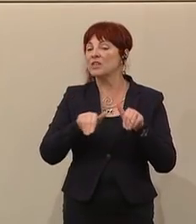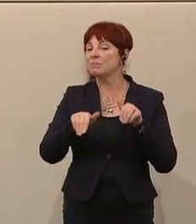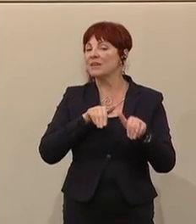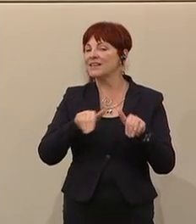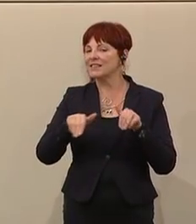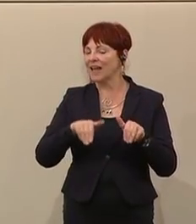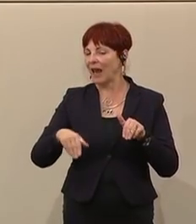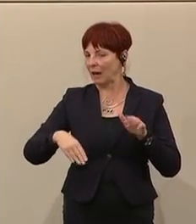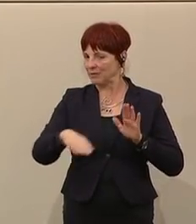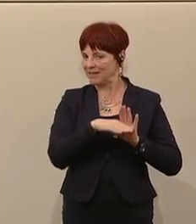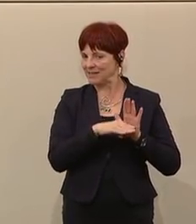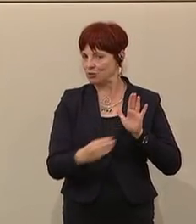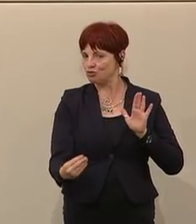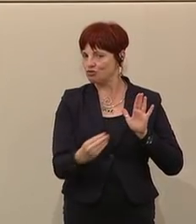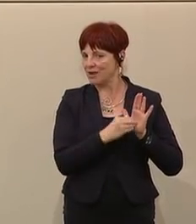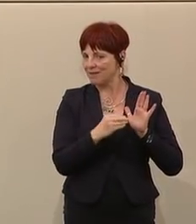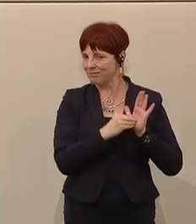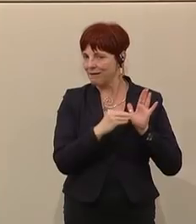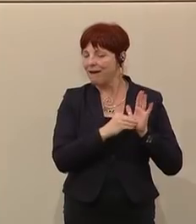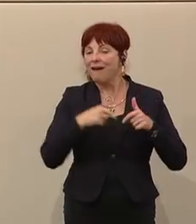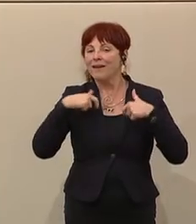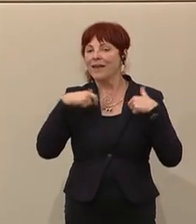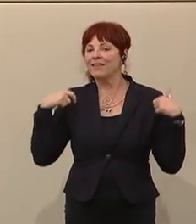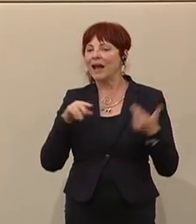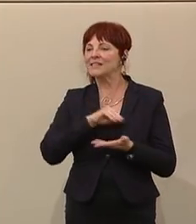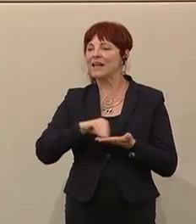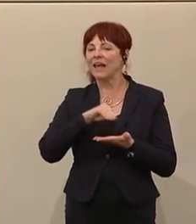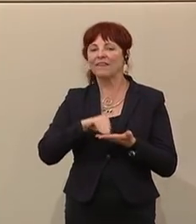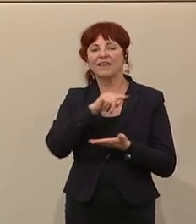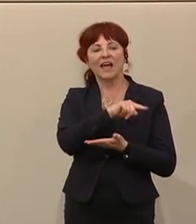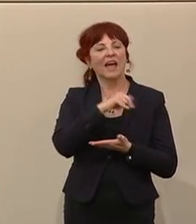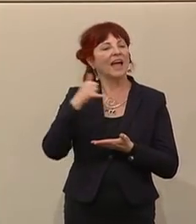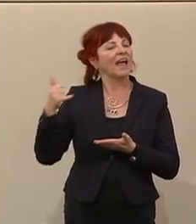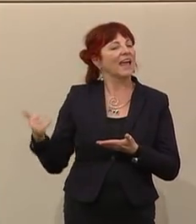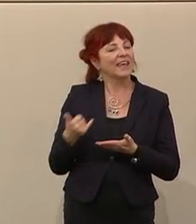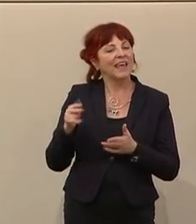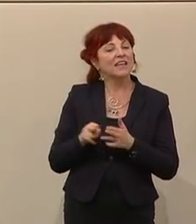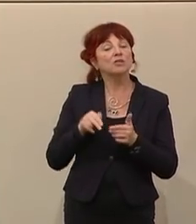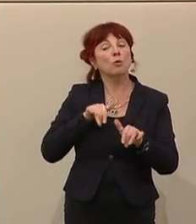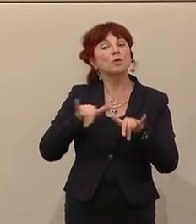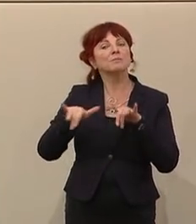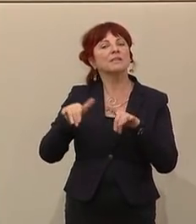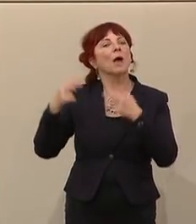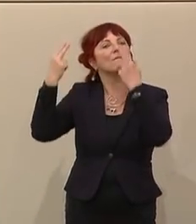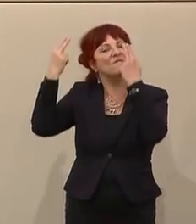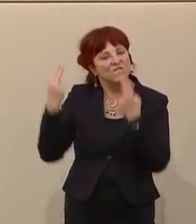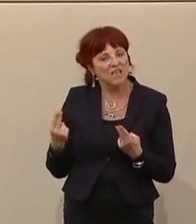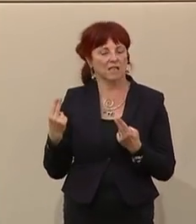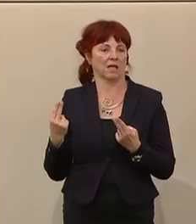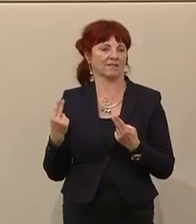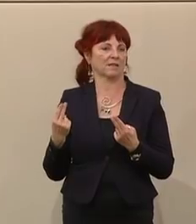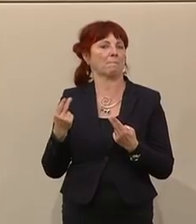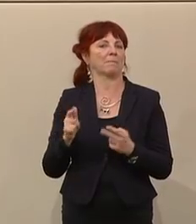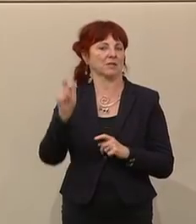einen Generalsekretär, der zur zentralen Institution eines jeden Bundesministeriums geworden ist. Und jetzt können